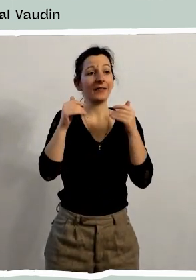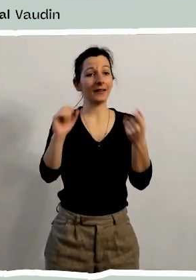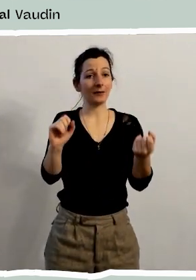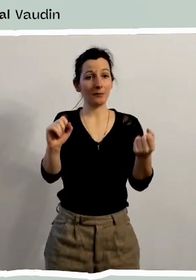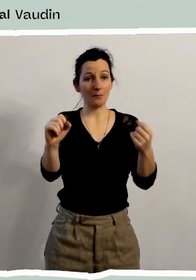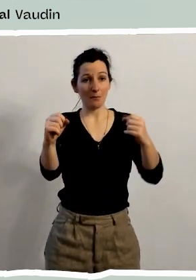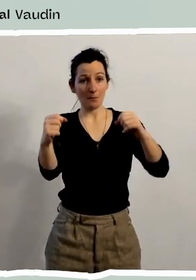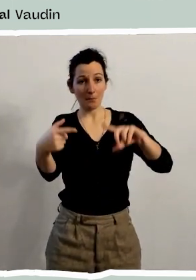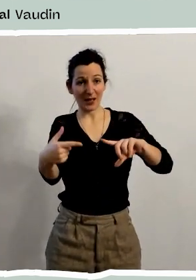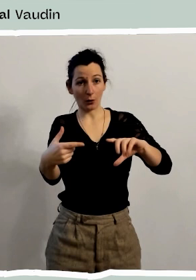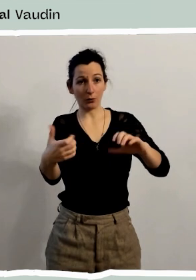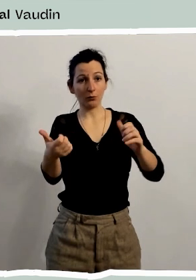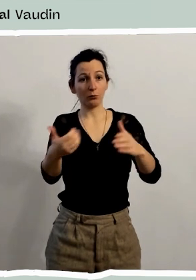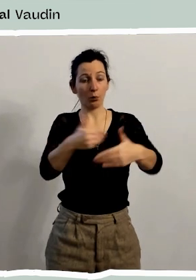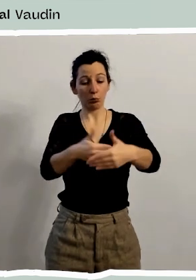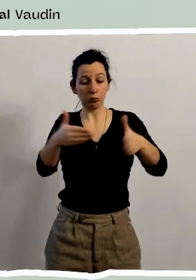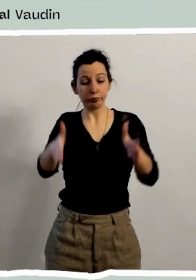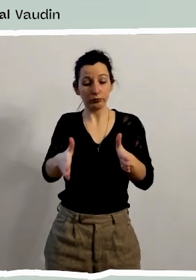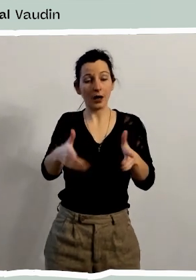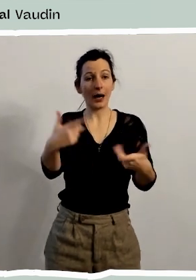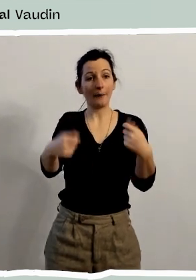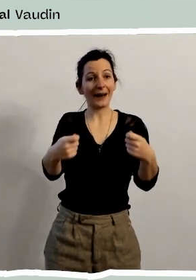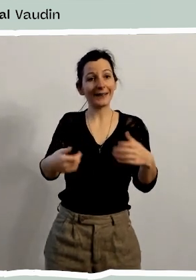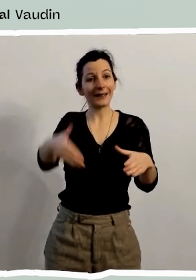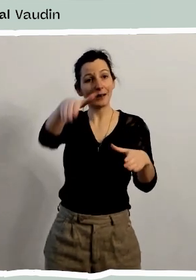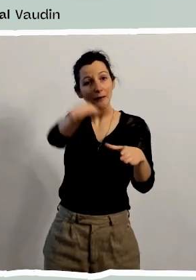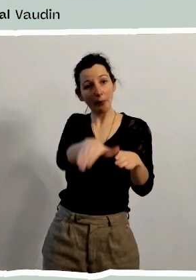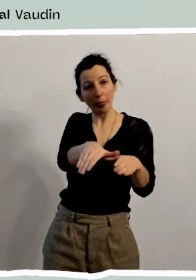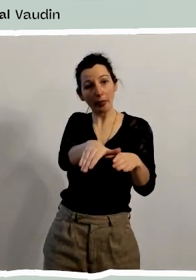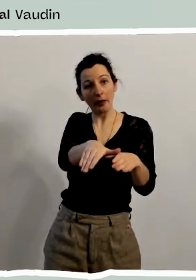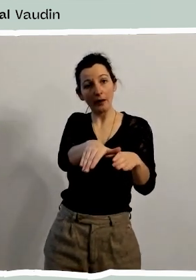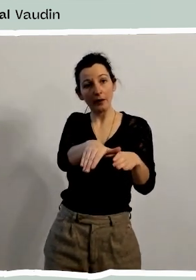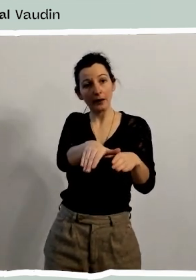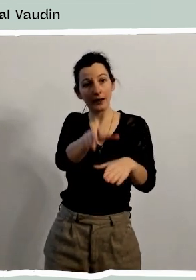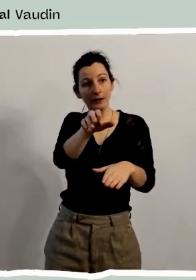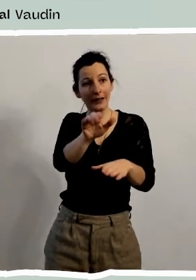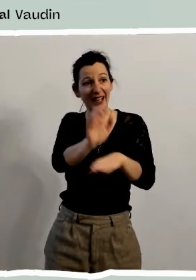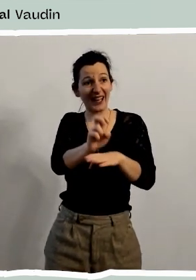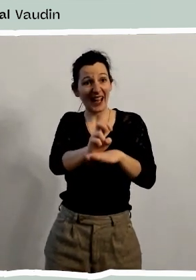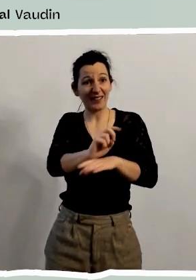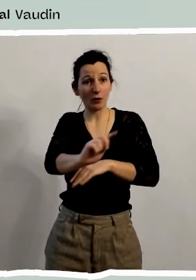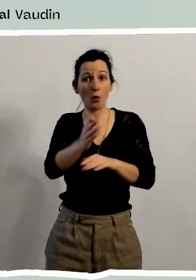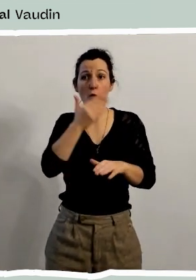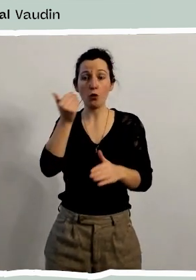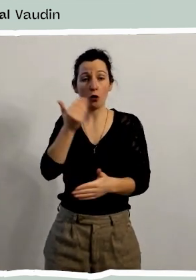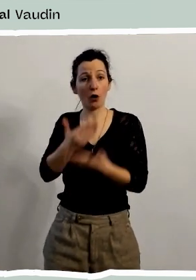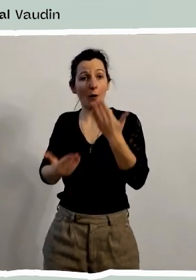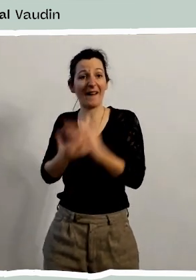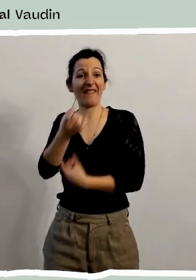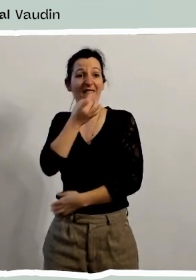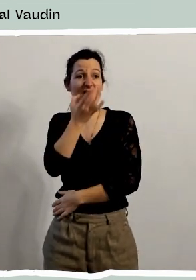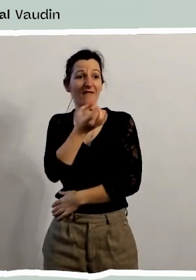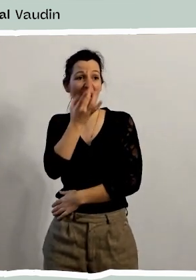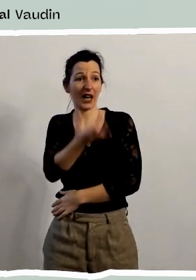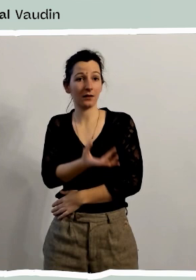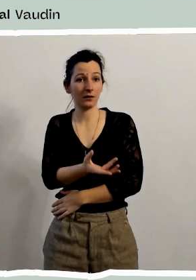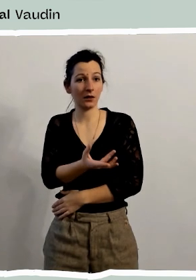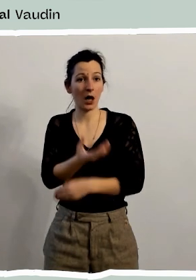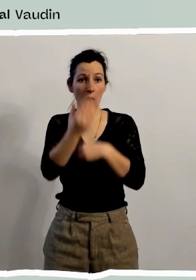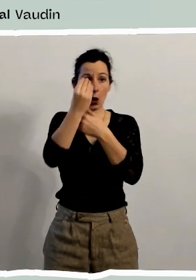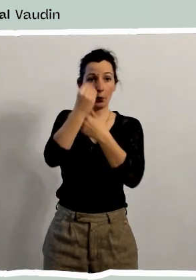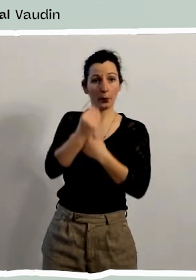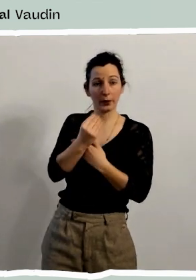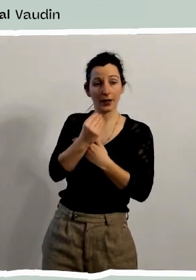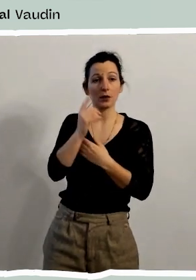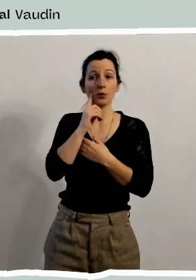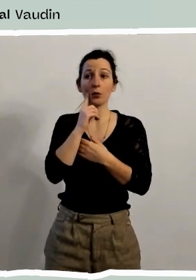réchauffer notre gamelle le midi au boulot ou même chez soi dans du plastique au micro-ondes. Parce que là, vous allez